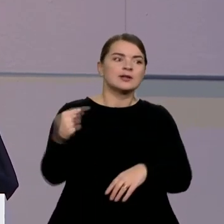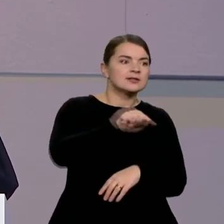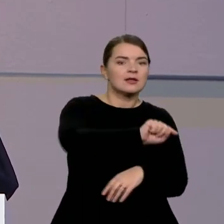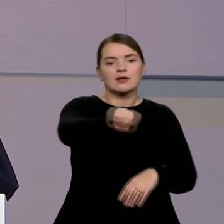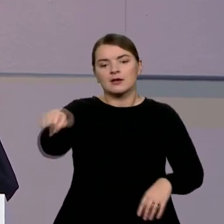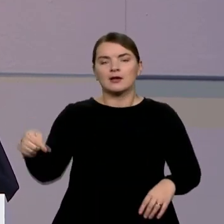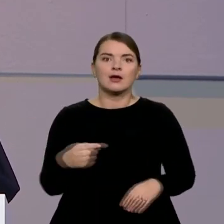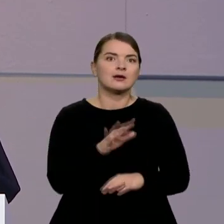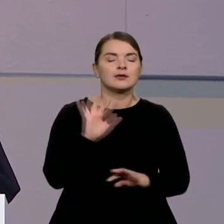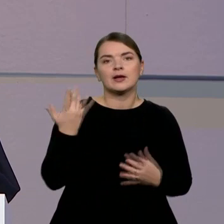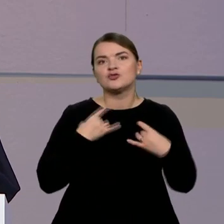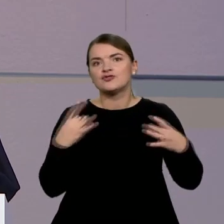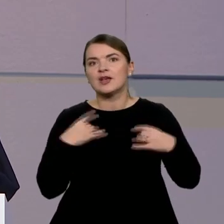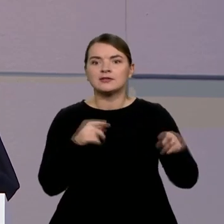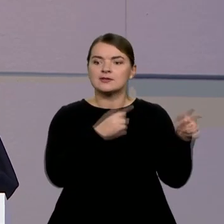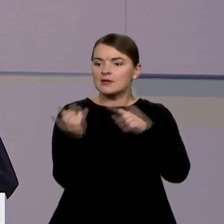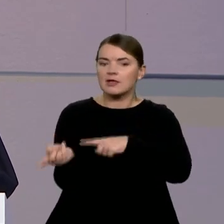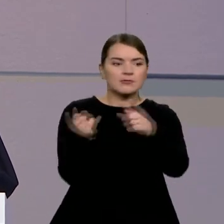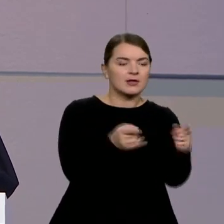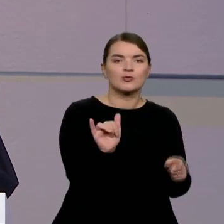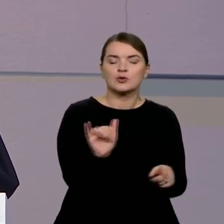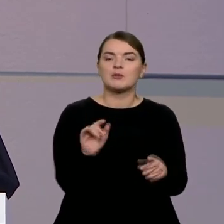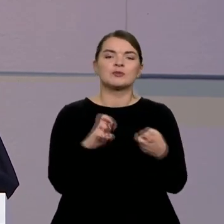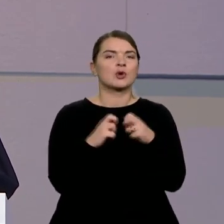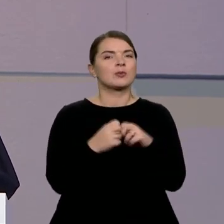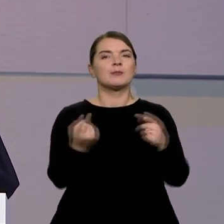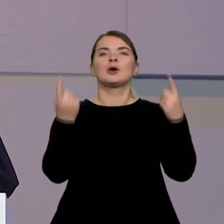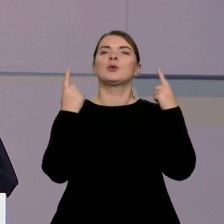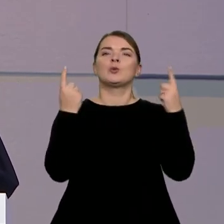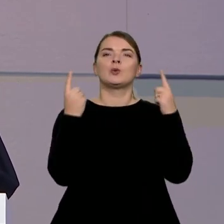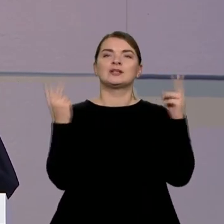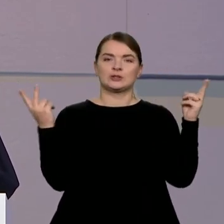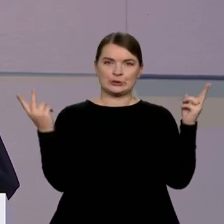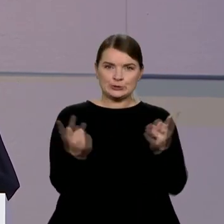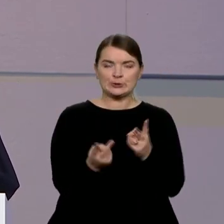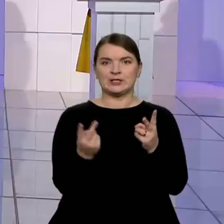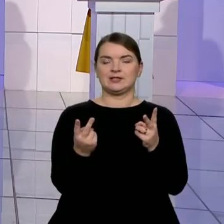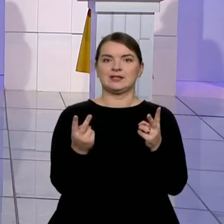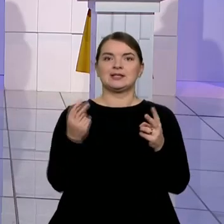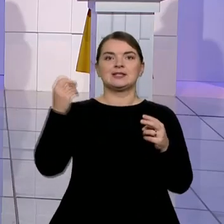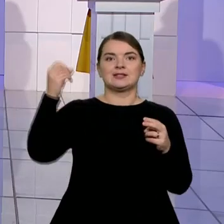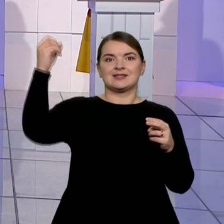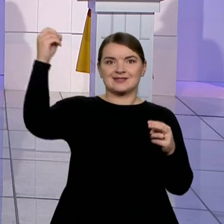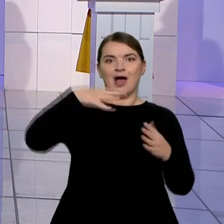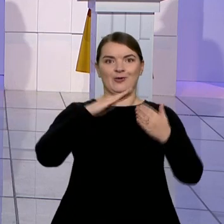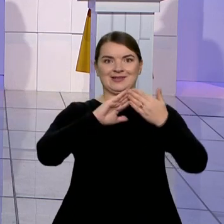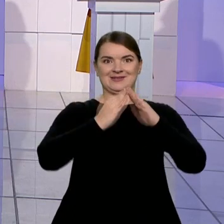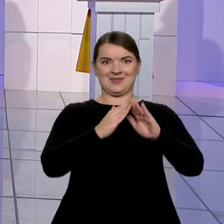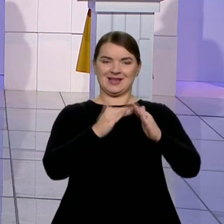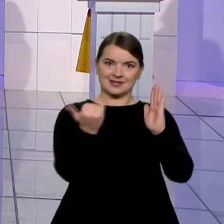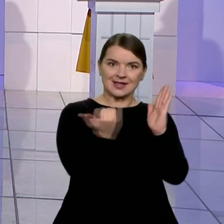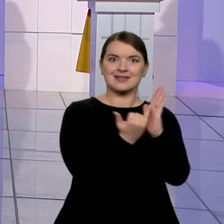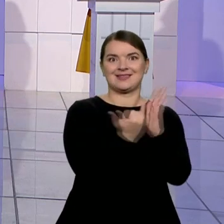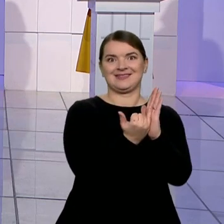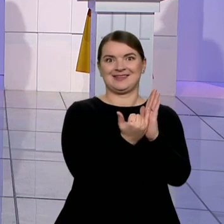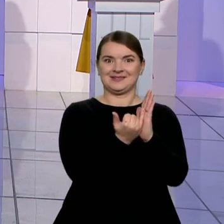objektais ar renginiais. Manau, pati didžiausia problema yra, kad reikia iki galo stiprinti Saulės miesto įvaizdį, identitetą,